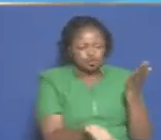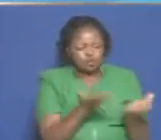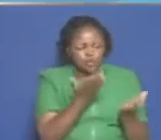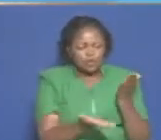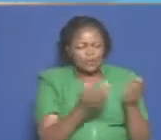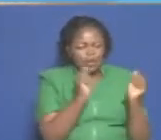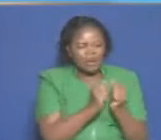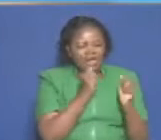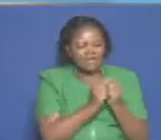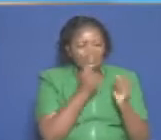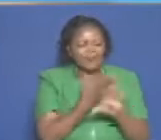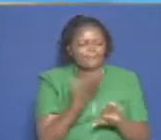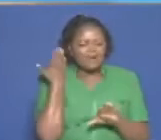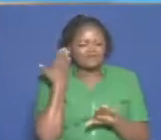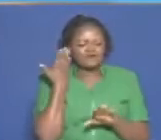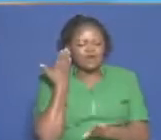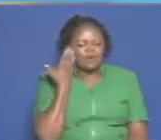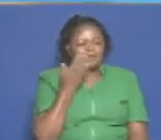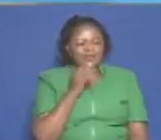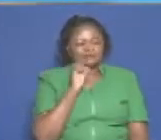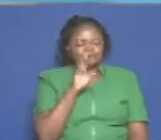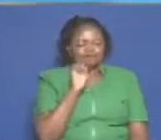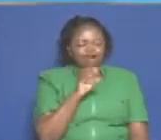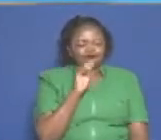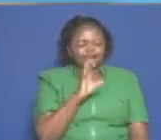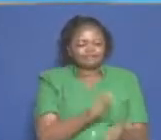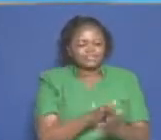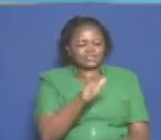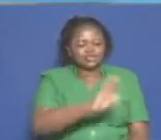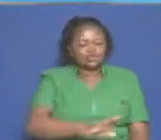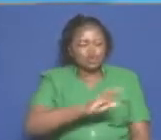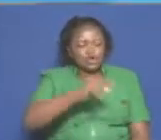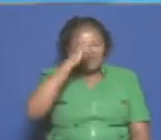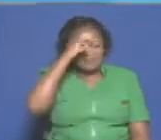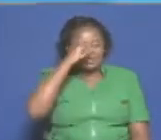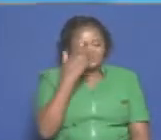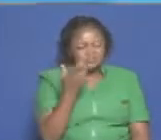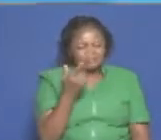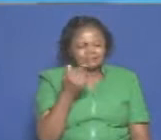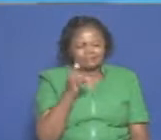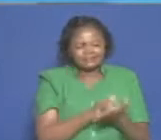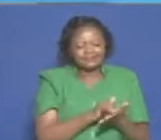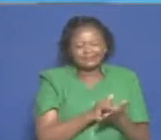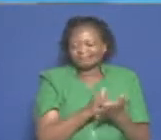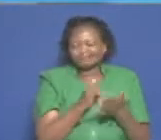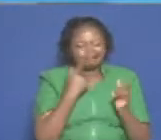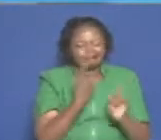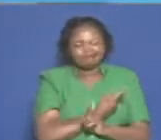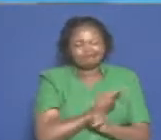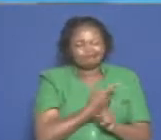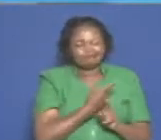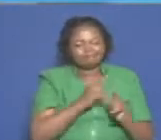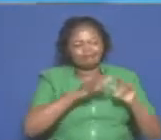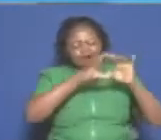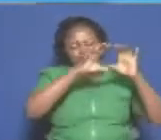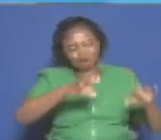mfumo wa zamani wa county councils na zile local government ama serikali za mitaa, ni kwamba ni tofauti sana. Ugatuzi uko